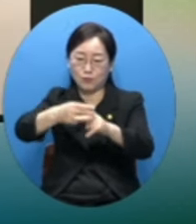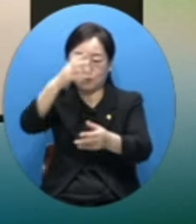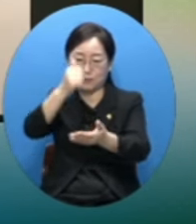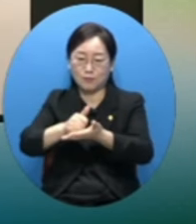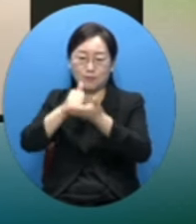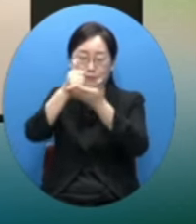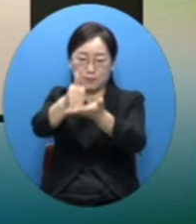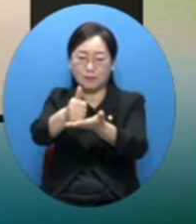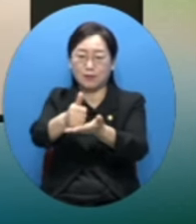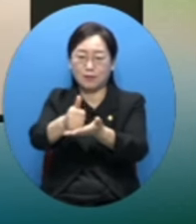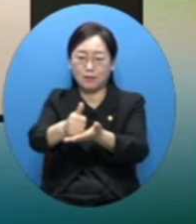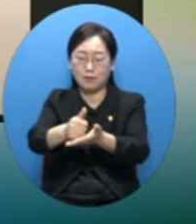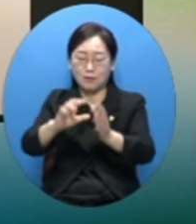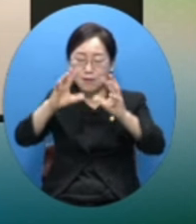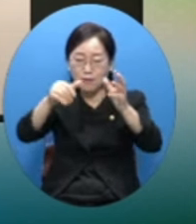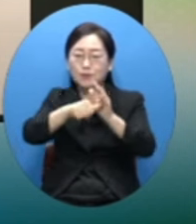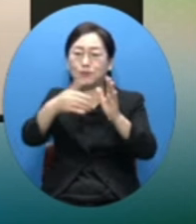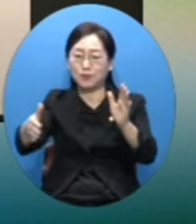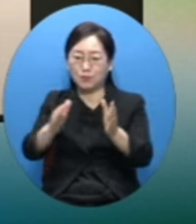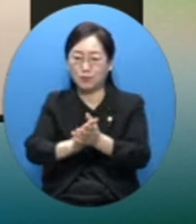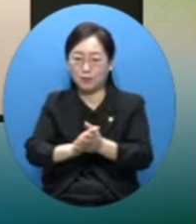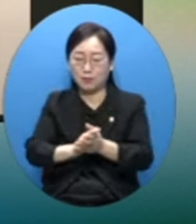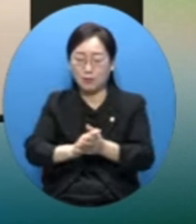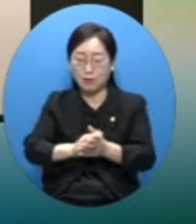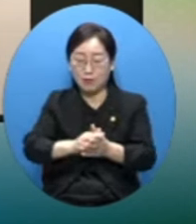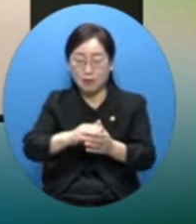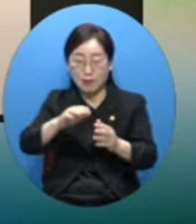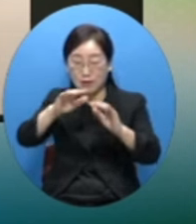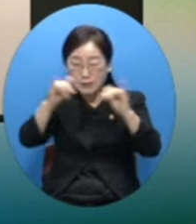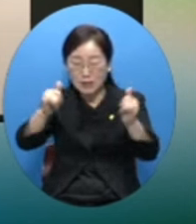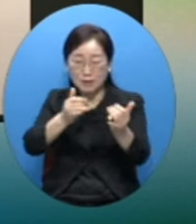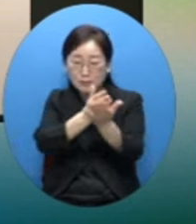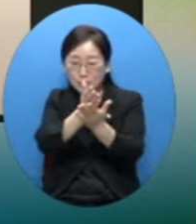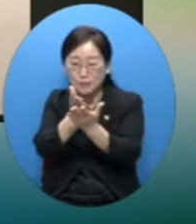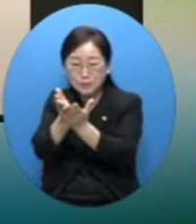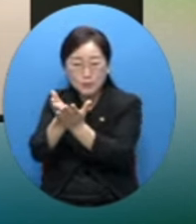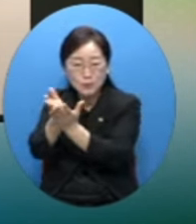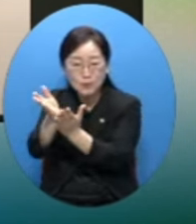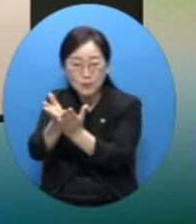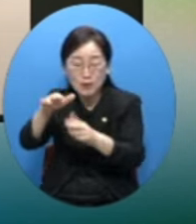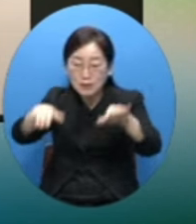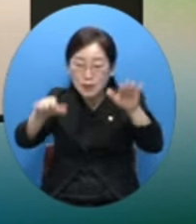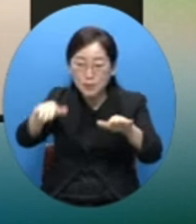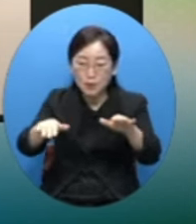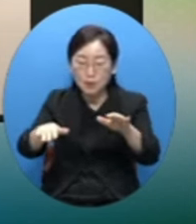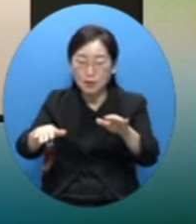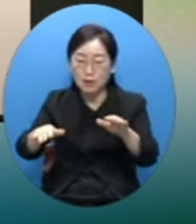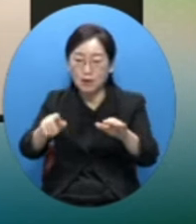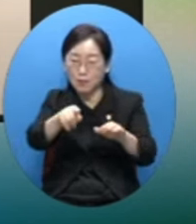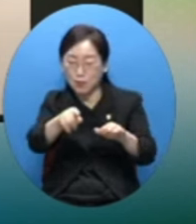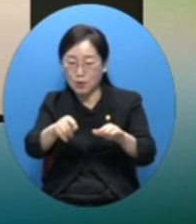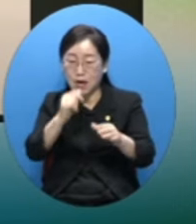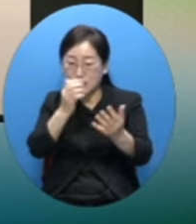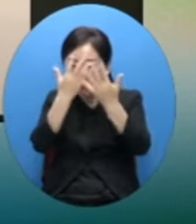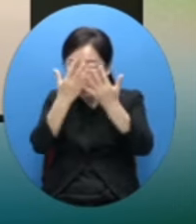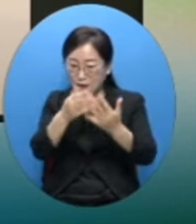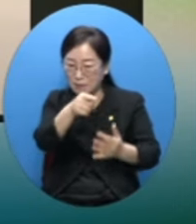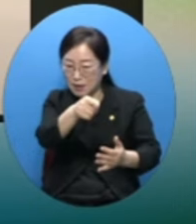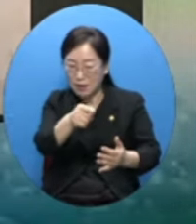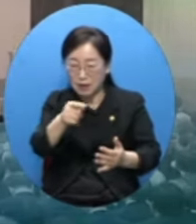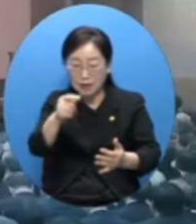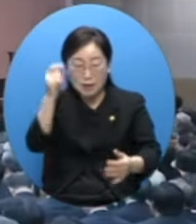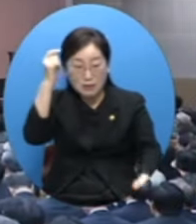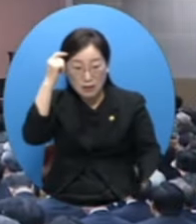된 것입니다. 그는 인종차별과 사회적 전과자에 대한 사회적 편견을 이겨내고 특별히